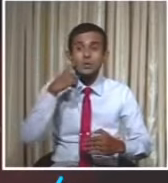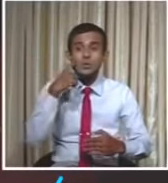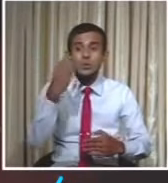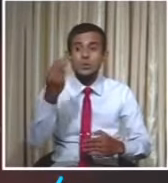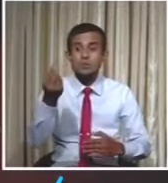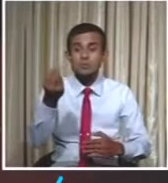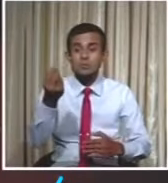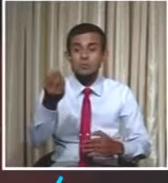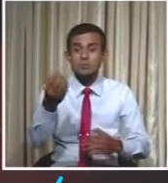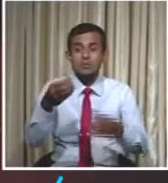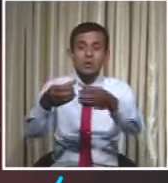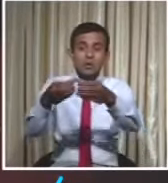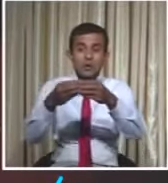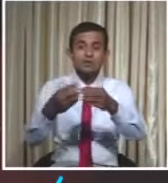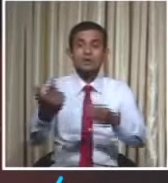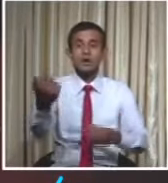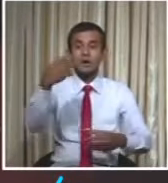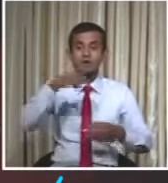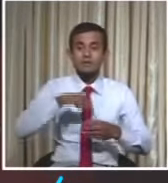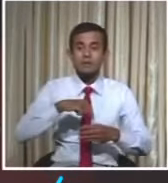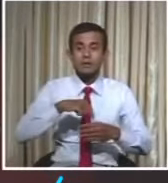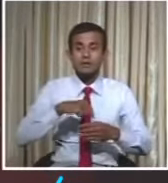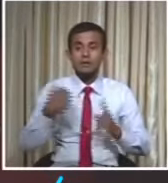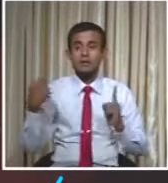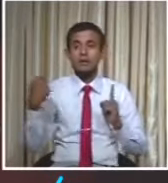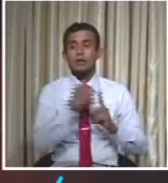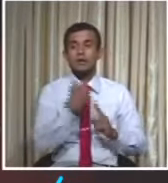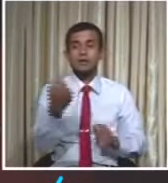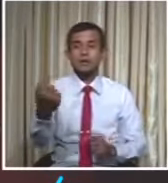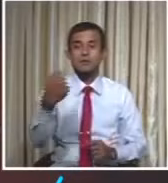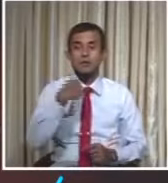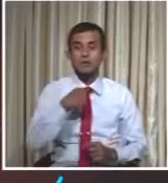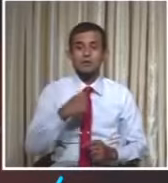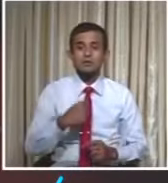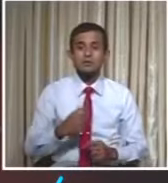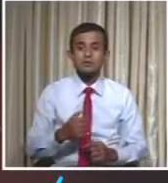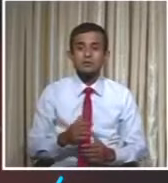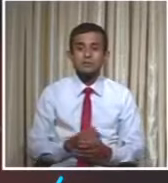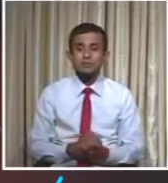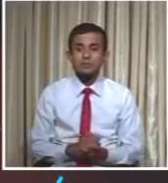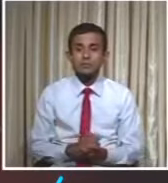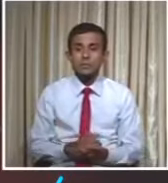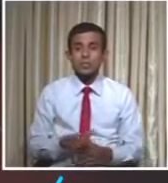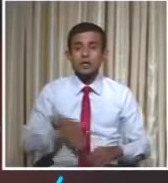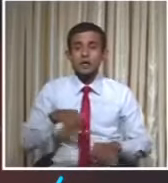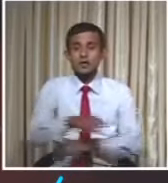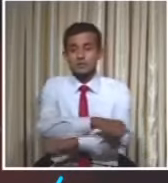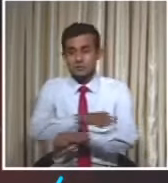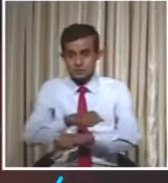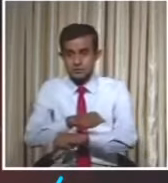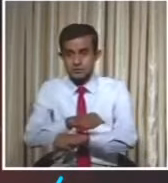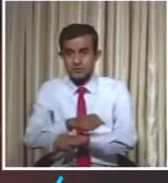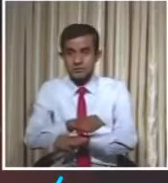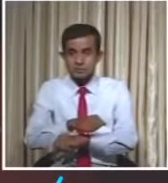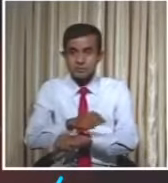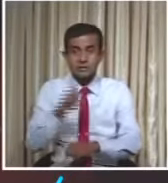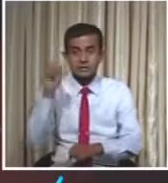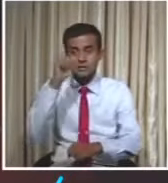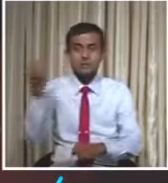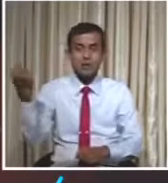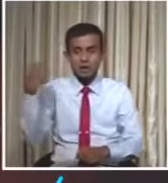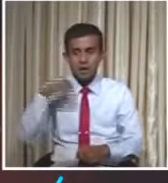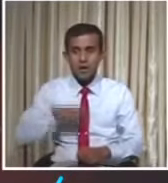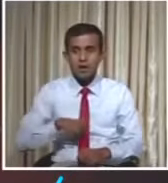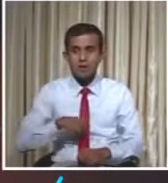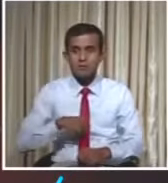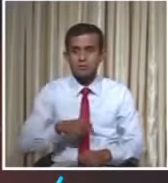नवत क्रियात्मक वेन्न पड़ा गत्ता मैं हाँ डेविल का हाँ पड़ा गत्ता एक में प्रश्न ने मैं हाँ डे समीदा एक तुम आता माई एक में प्रश्न ने मैं कता करने मैं